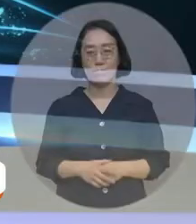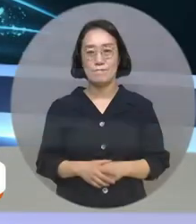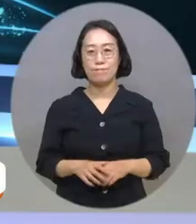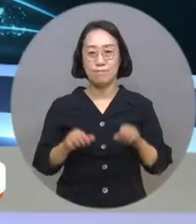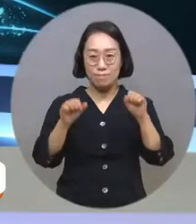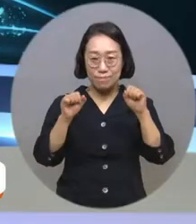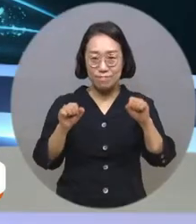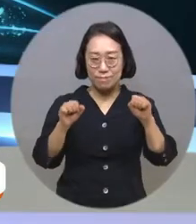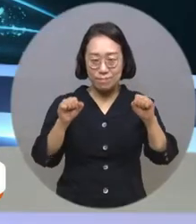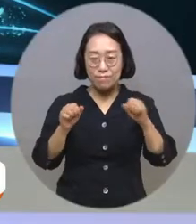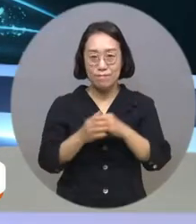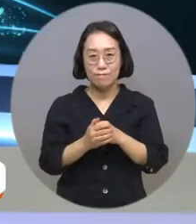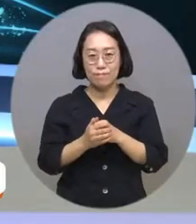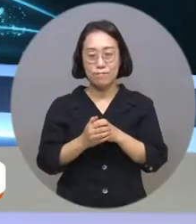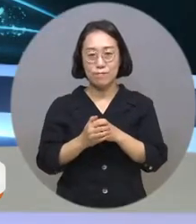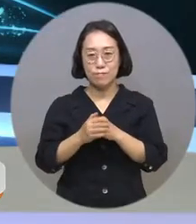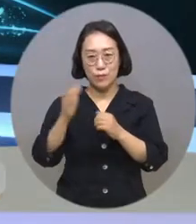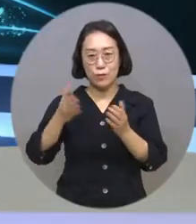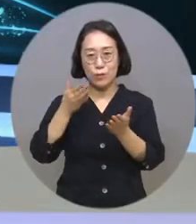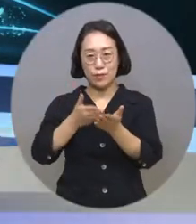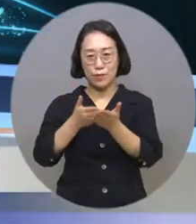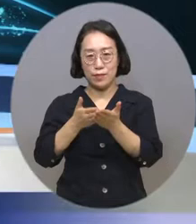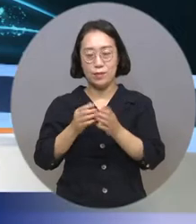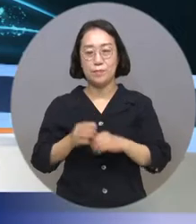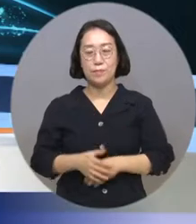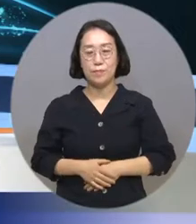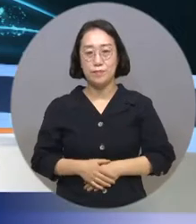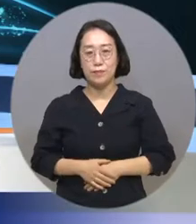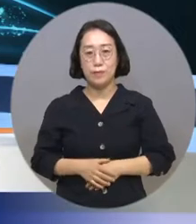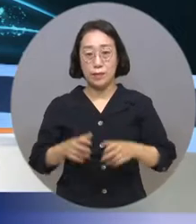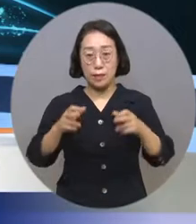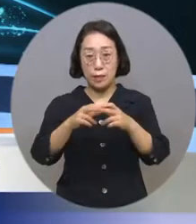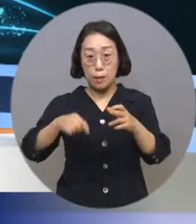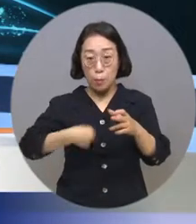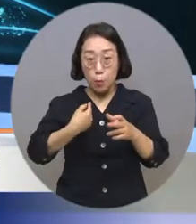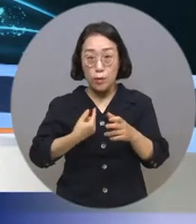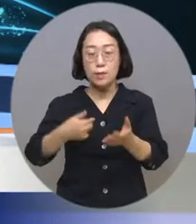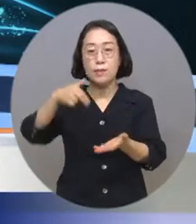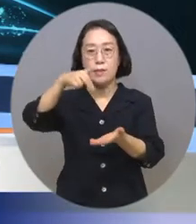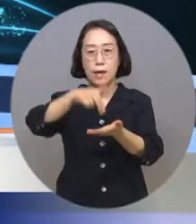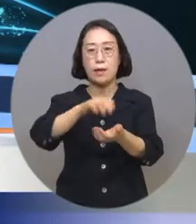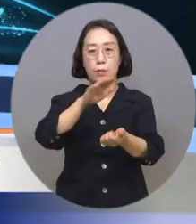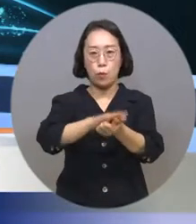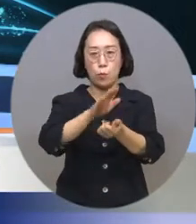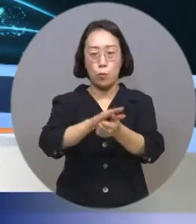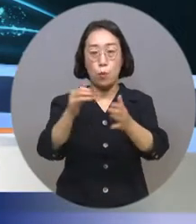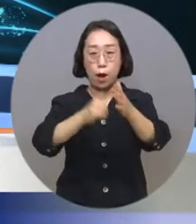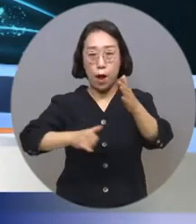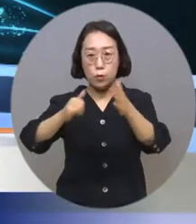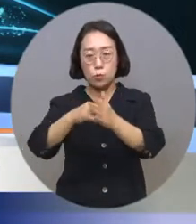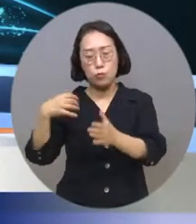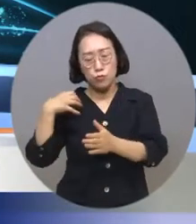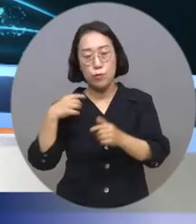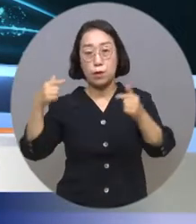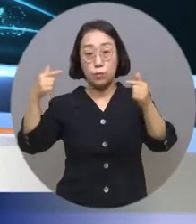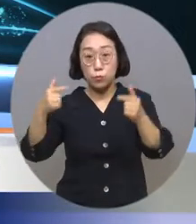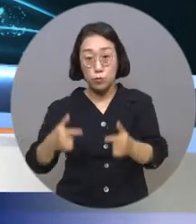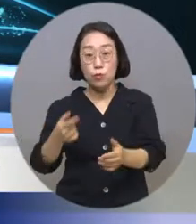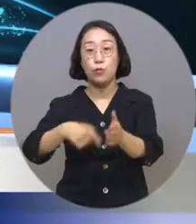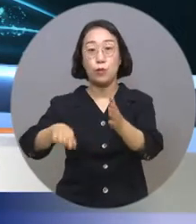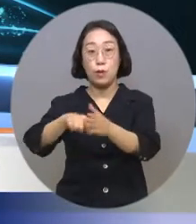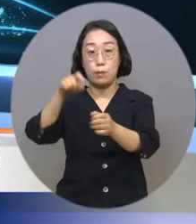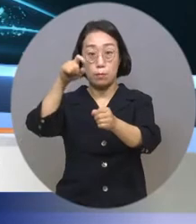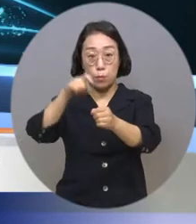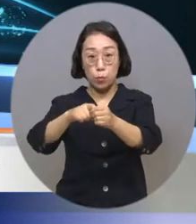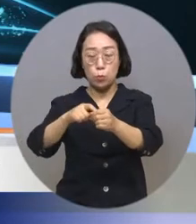시청자 여러분 안녕하십니까? 복지TV 뉴스입니다. 장애인 당사자의 자립을 돕고 가족 부담을 덜어주기 위한 활동 지원 서비스에